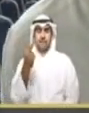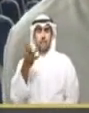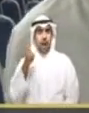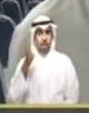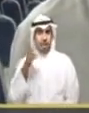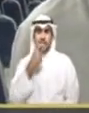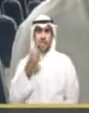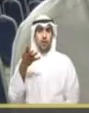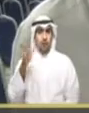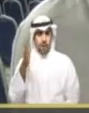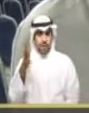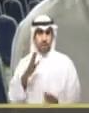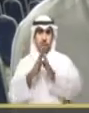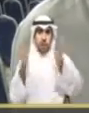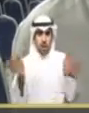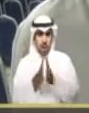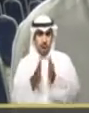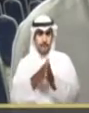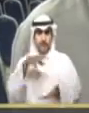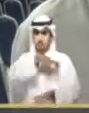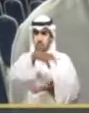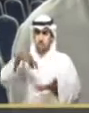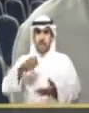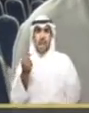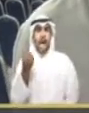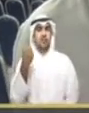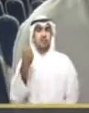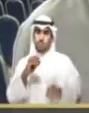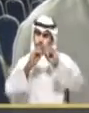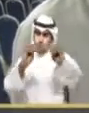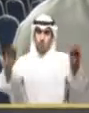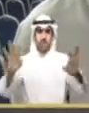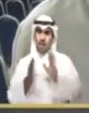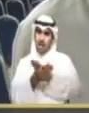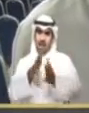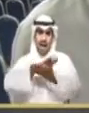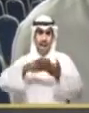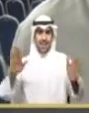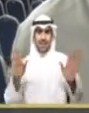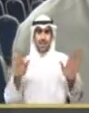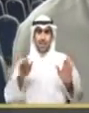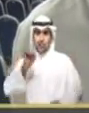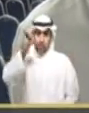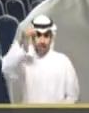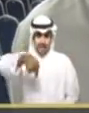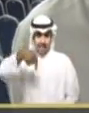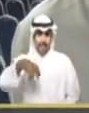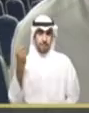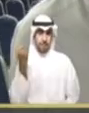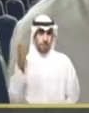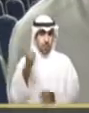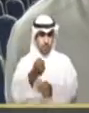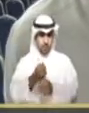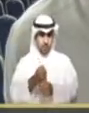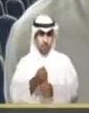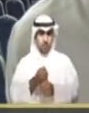وزعنا 12753 قسيمه. الان بهذا المشروع يكون جميع تلك القسائم